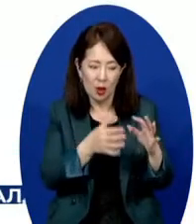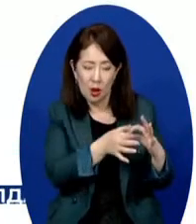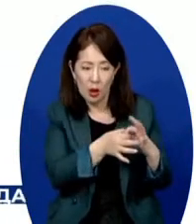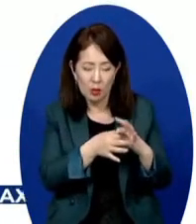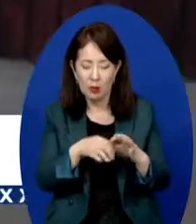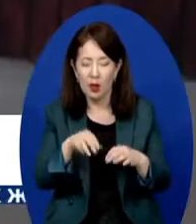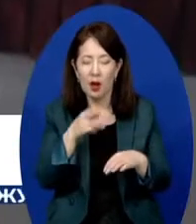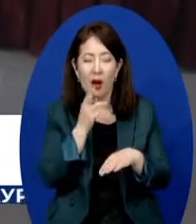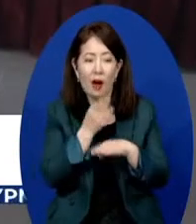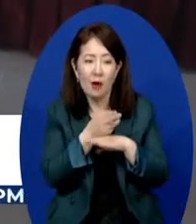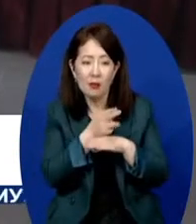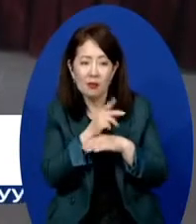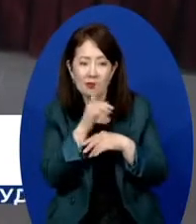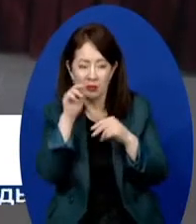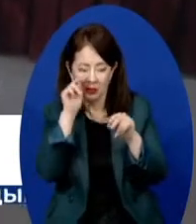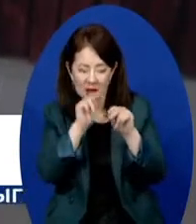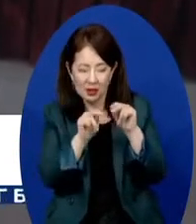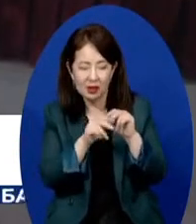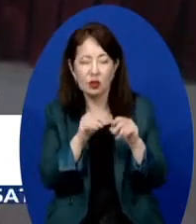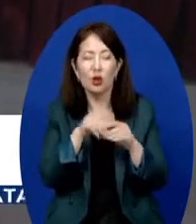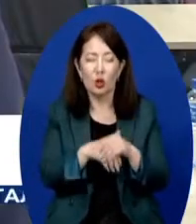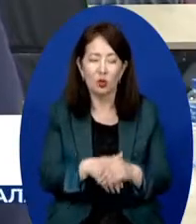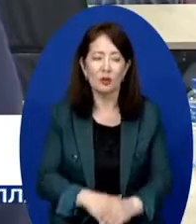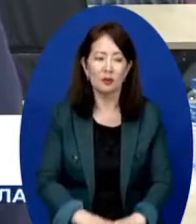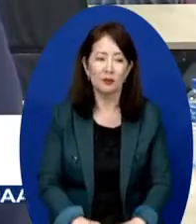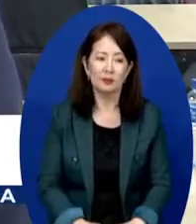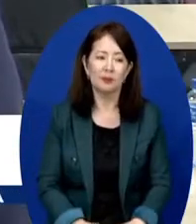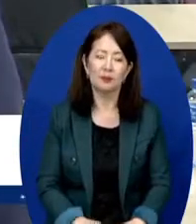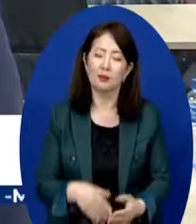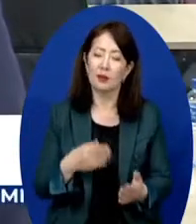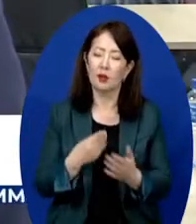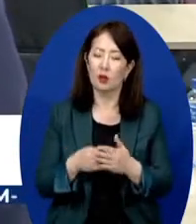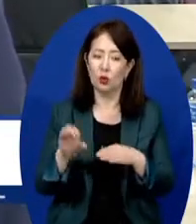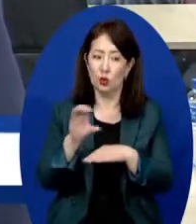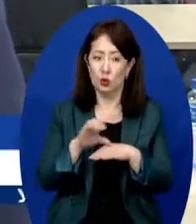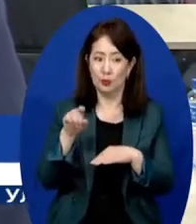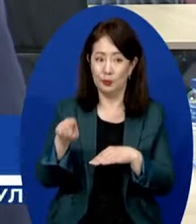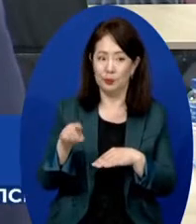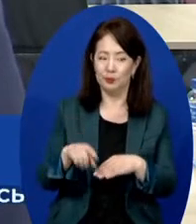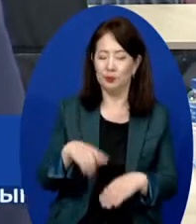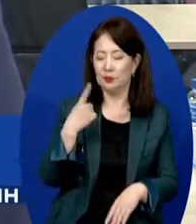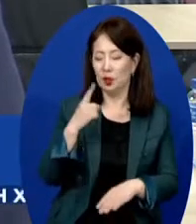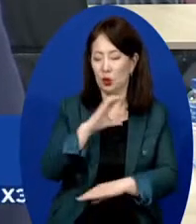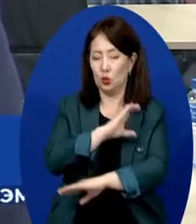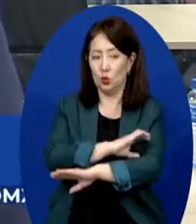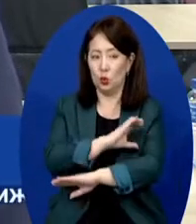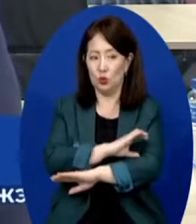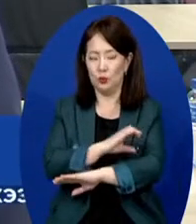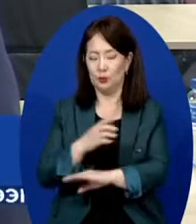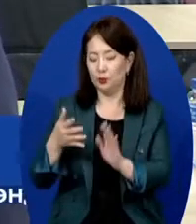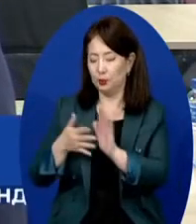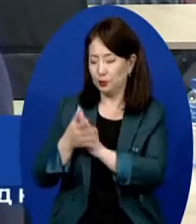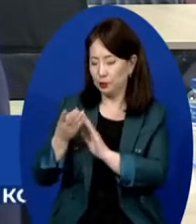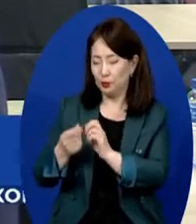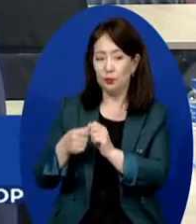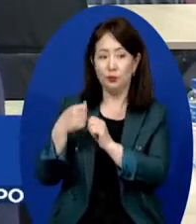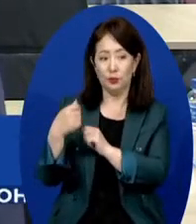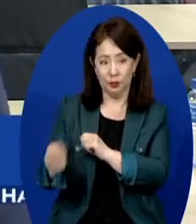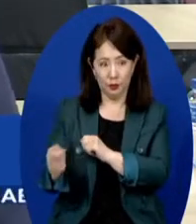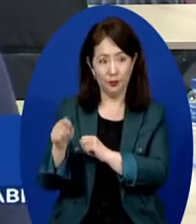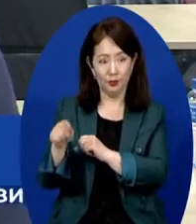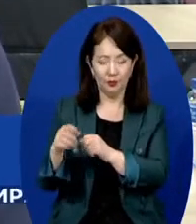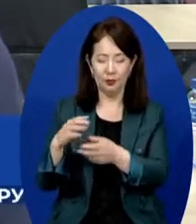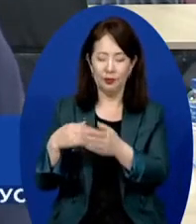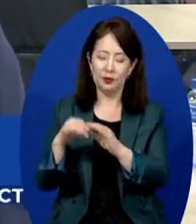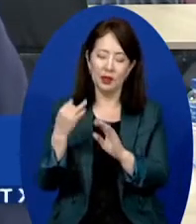бүтцийг түшиглж телекамерын хяналтын системийг нэвтрүүлэх юм аа. Одоо жишээ нь суманд нэг сургууль одоо төсвийн хөрөнгө оруулалтаар